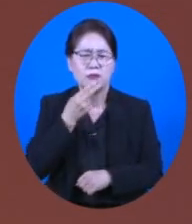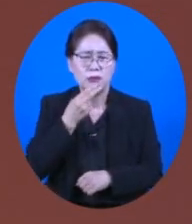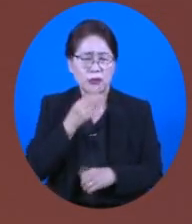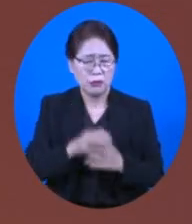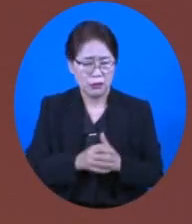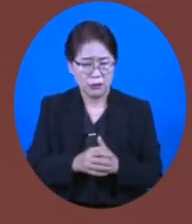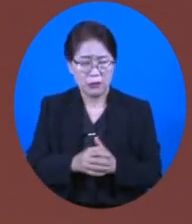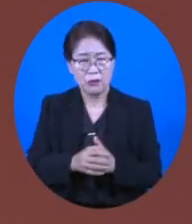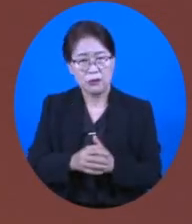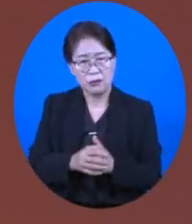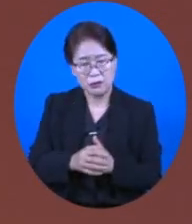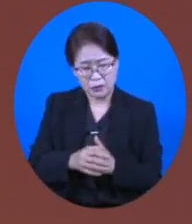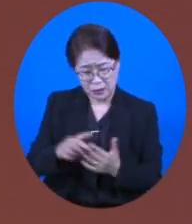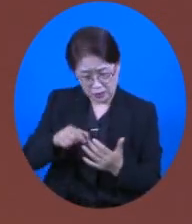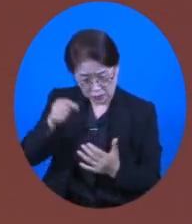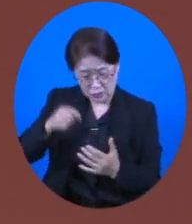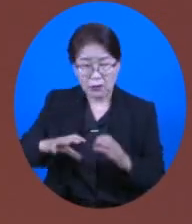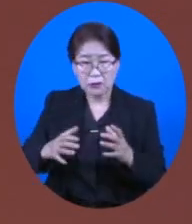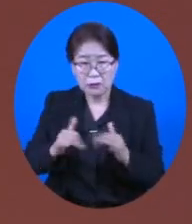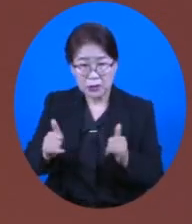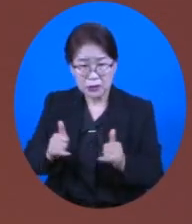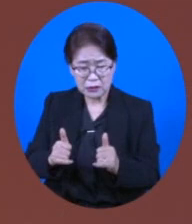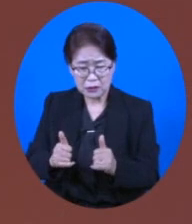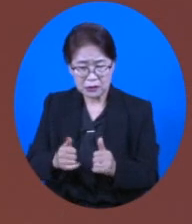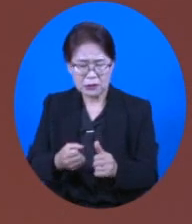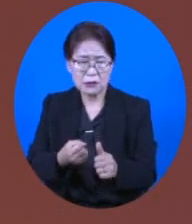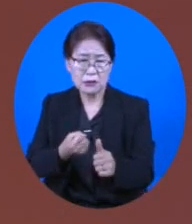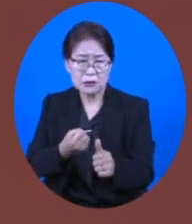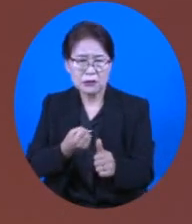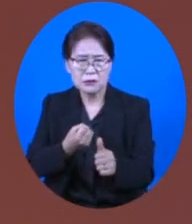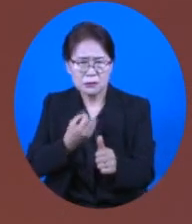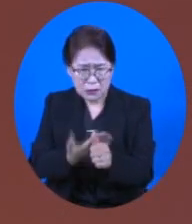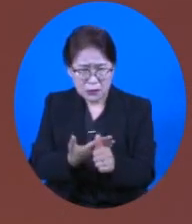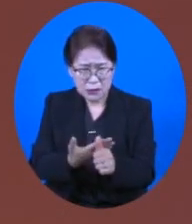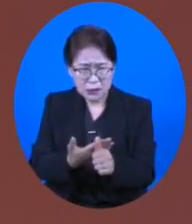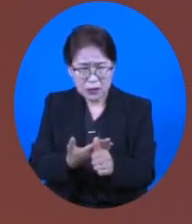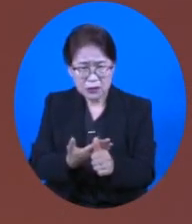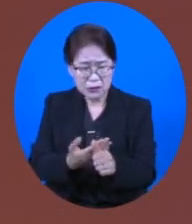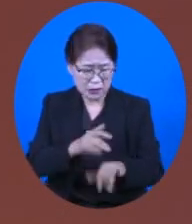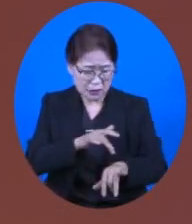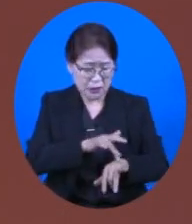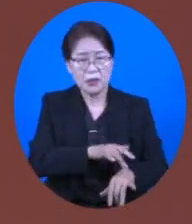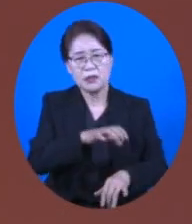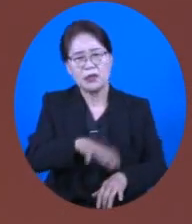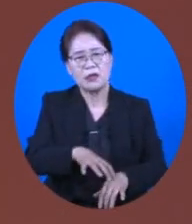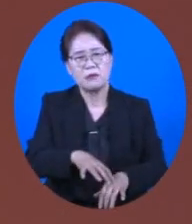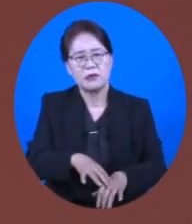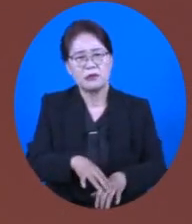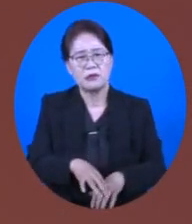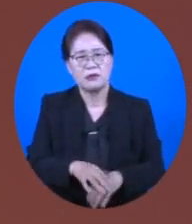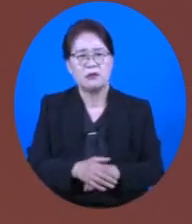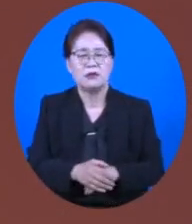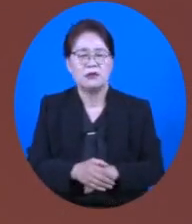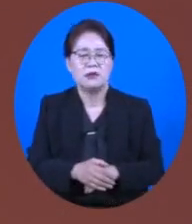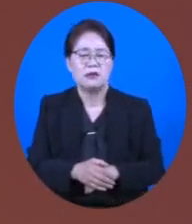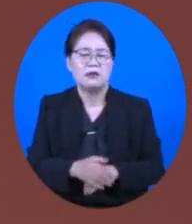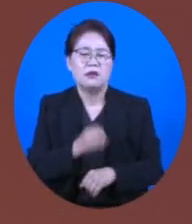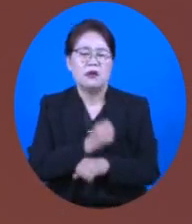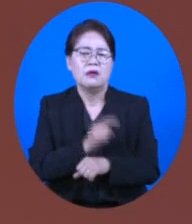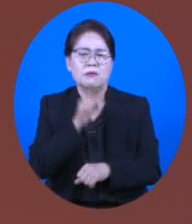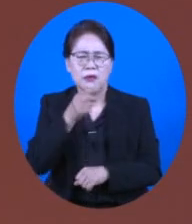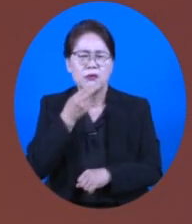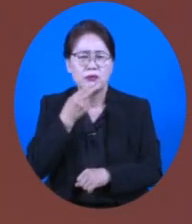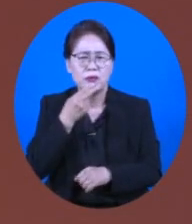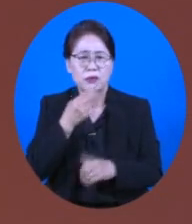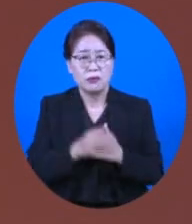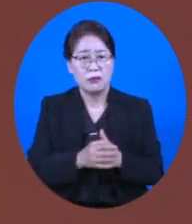대적하는 사탄의 참소 앞에서 할 수 있는 말이 없었어요. 왜냐하면 대제사장의 옷을 입고 있는 것이